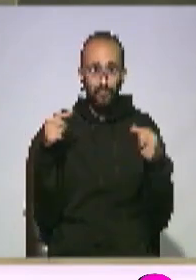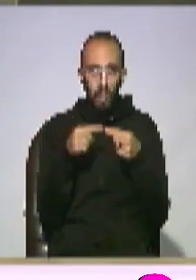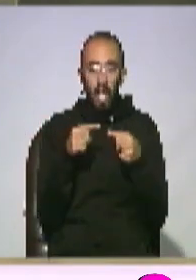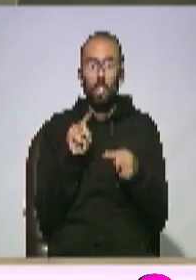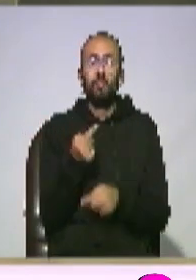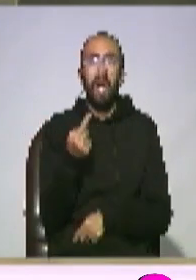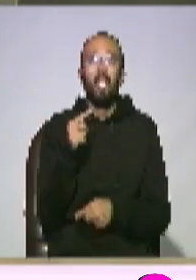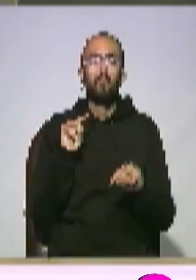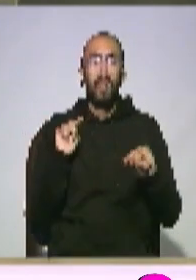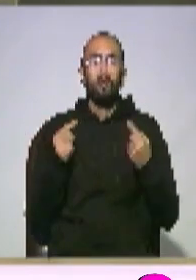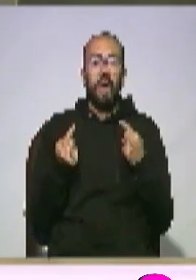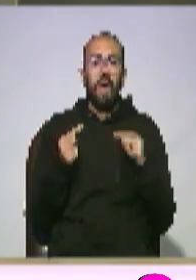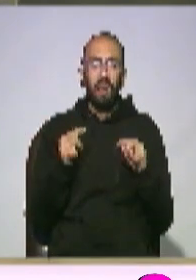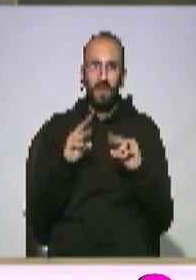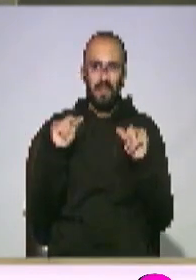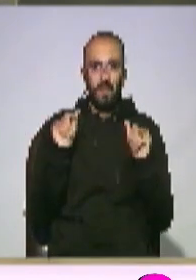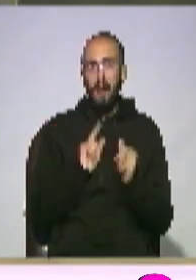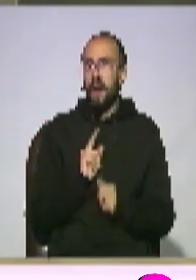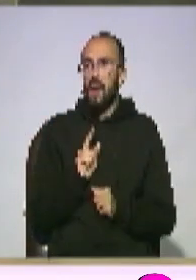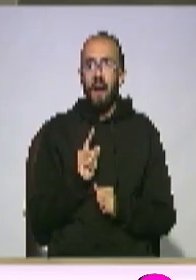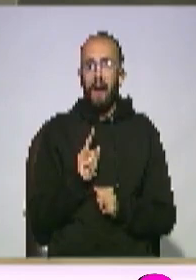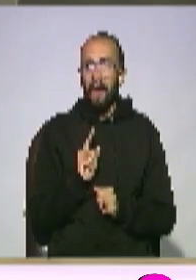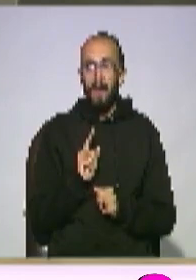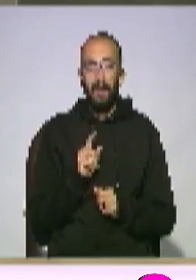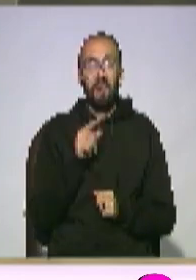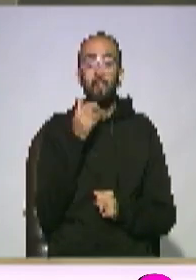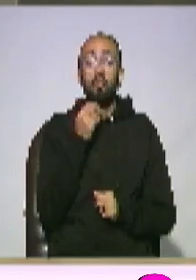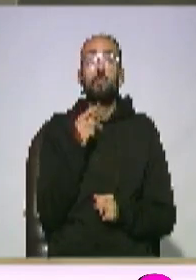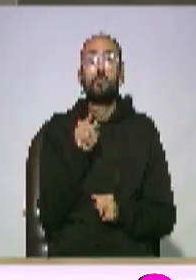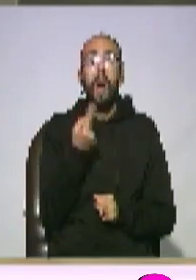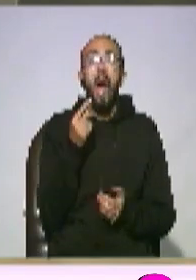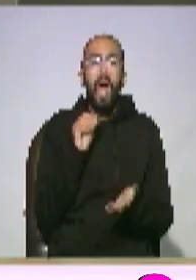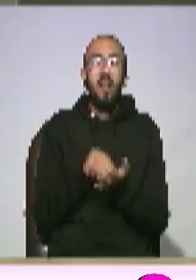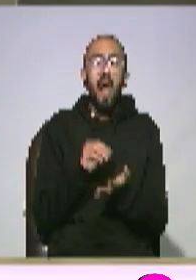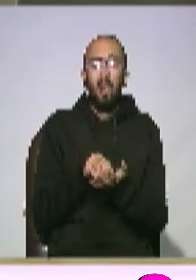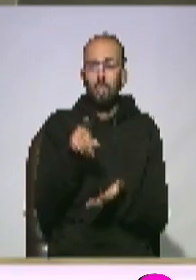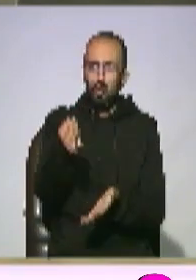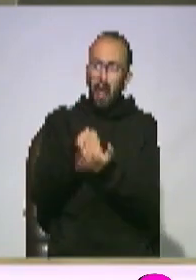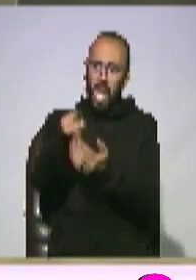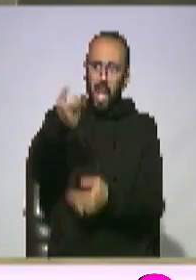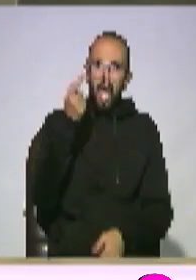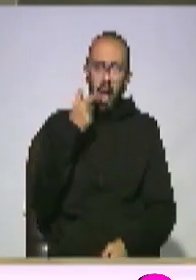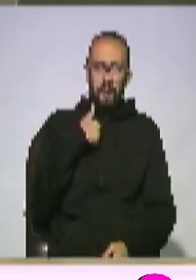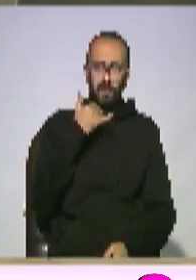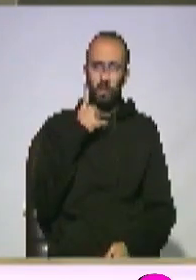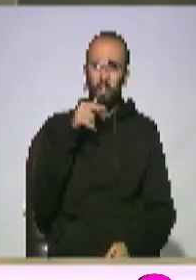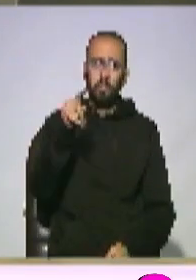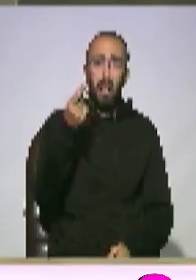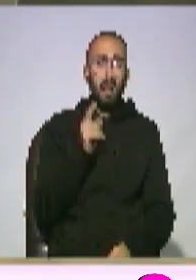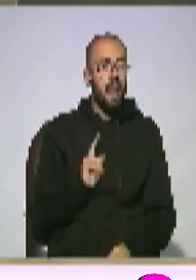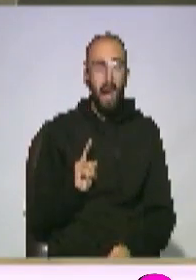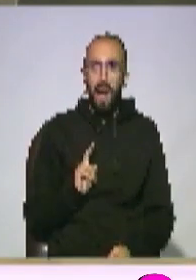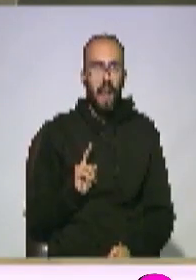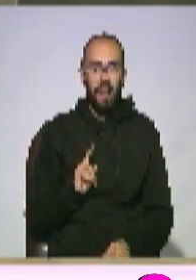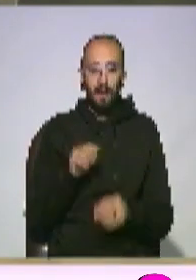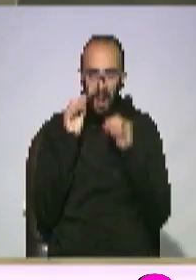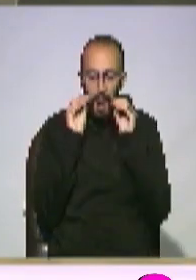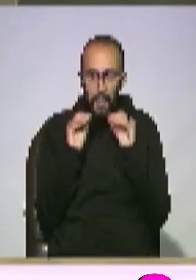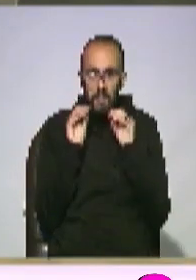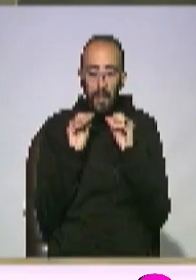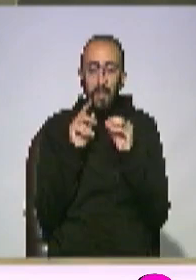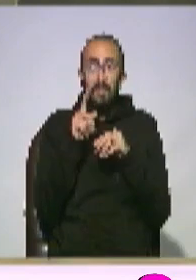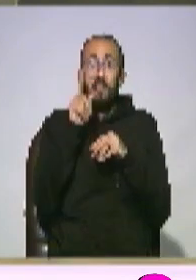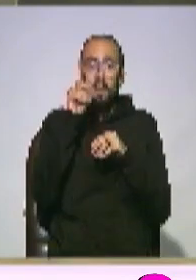الأخت وأخوها. لا، دي ما فيهاش اشمعنى، دي فيها تغيير وتفاصيل بيولوجية،